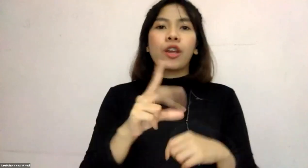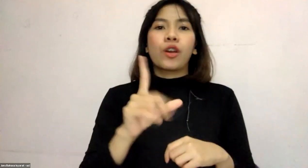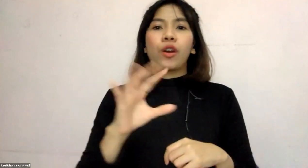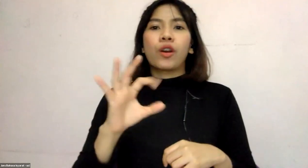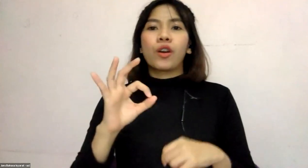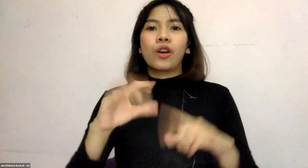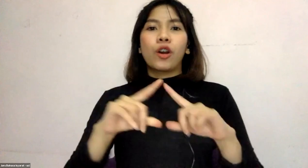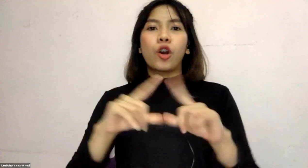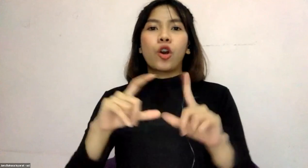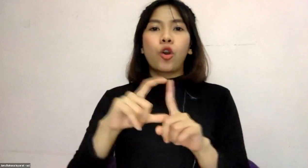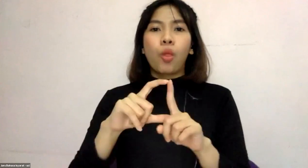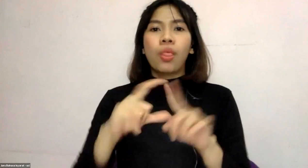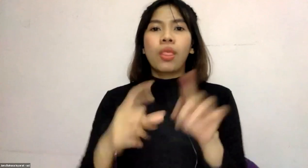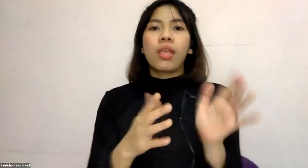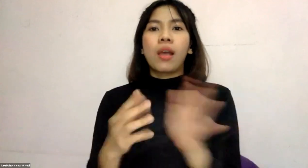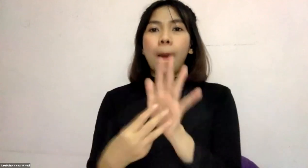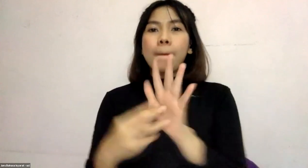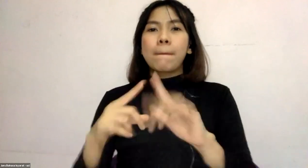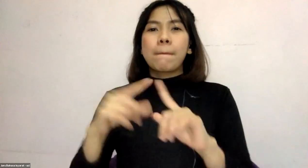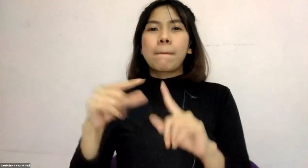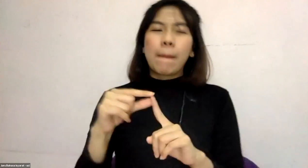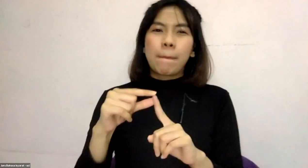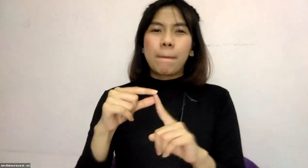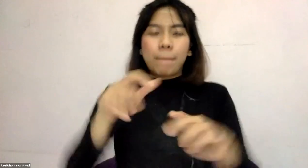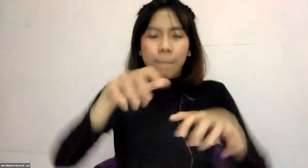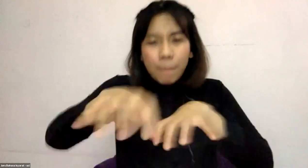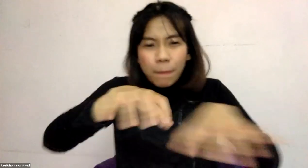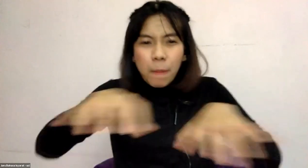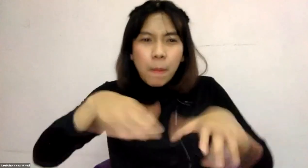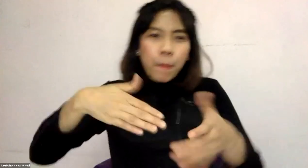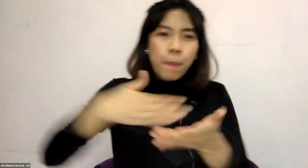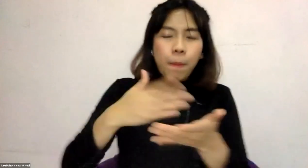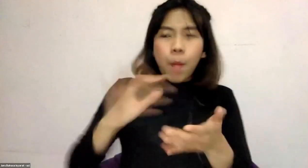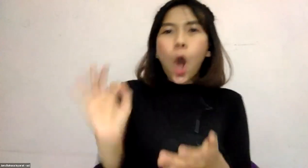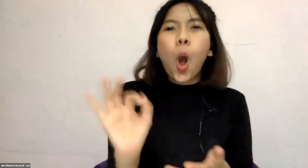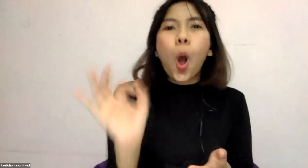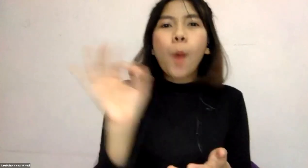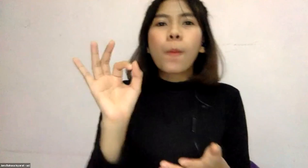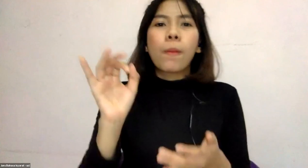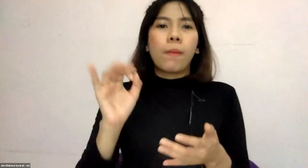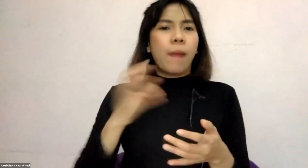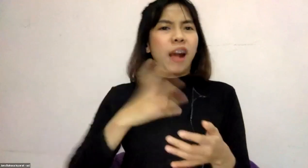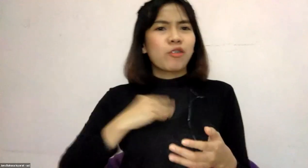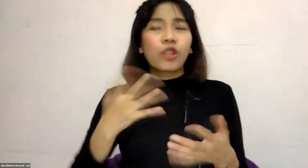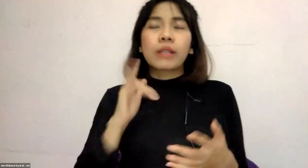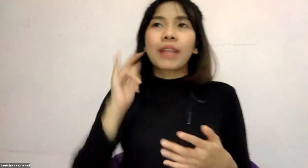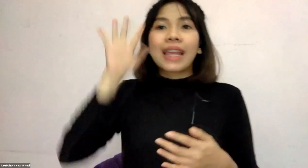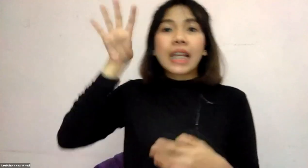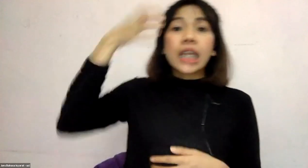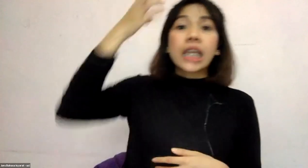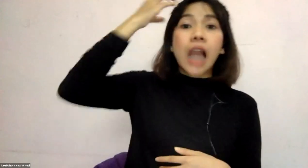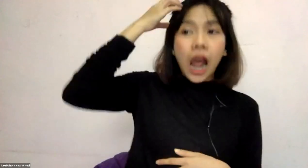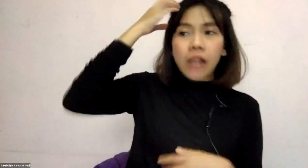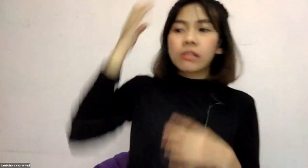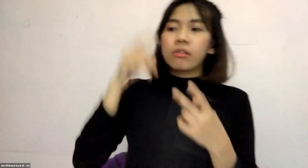jadi apa dinas-dinas badan publik itu mestinya